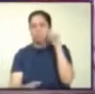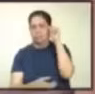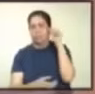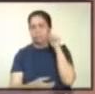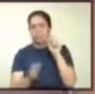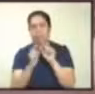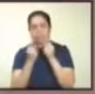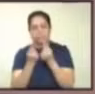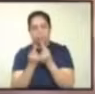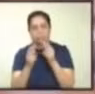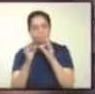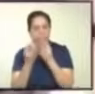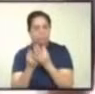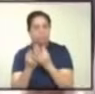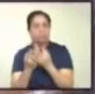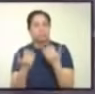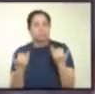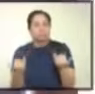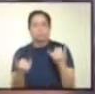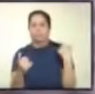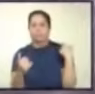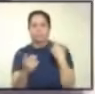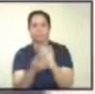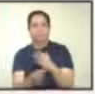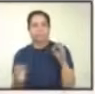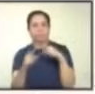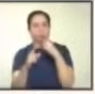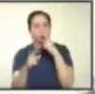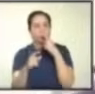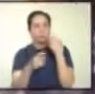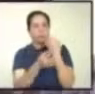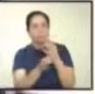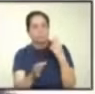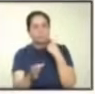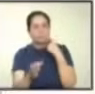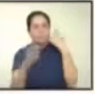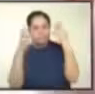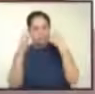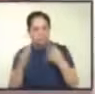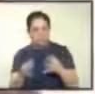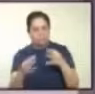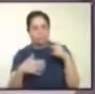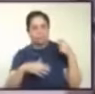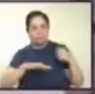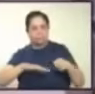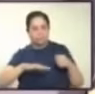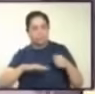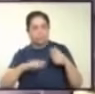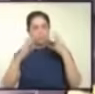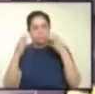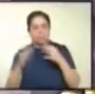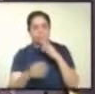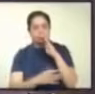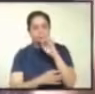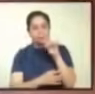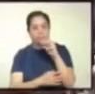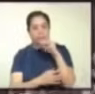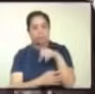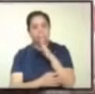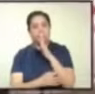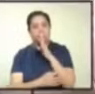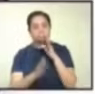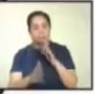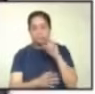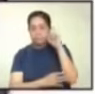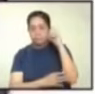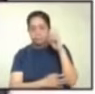Patuan. Samantala, hindi muna makalalaya ang mga napawalang sala at natapos na ang sentensya. Ayon kay BJMP spokesperson